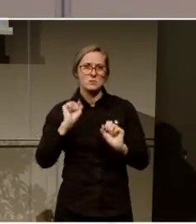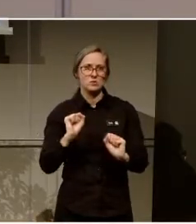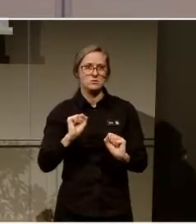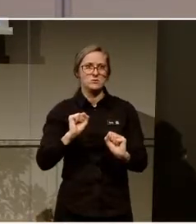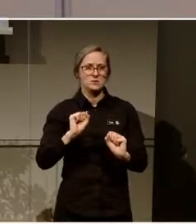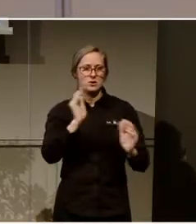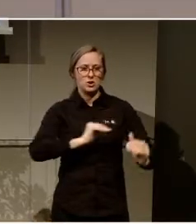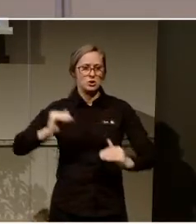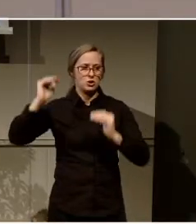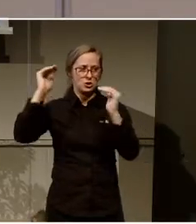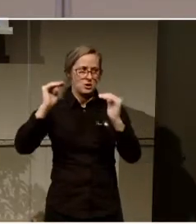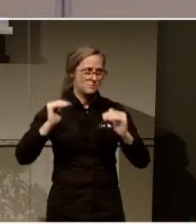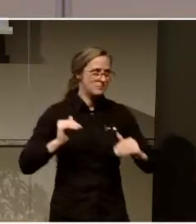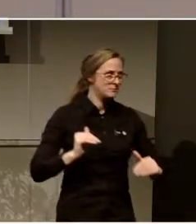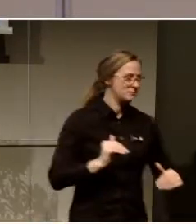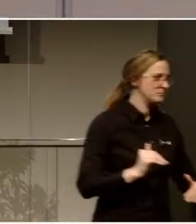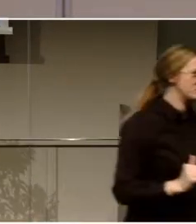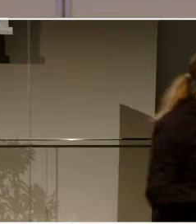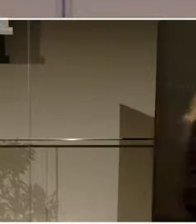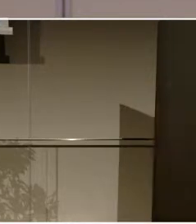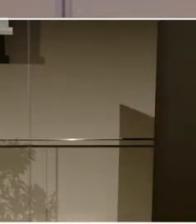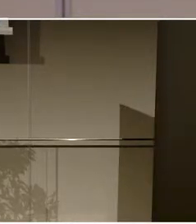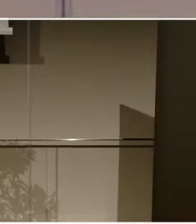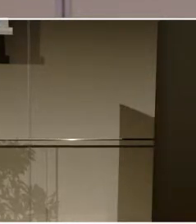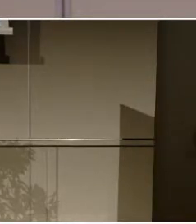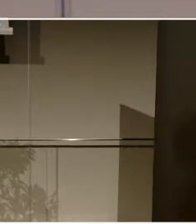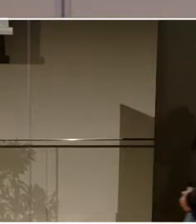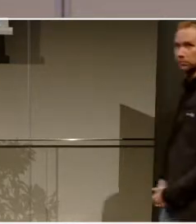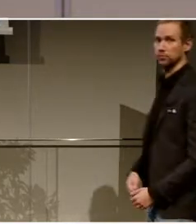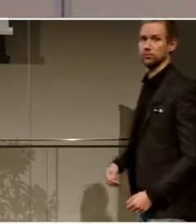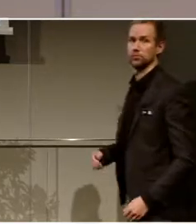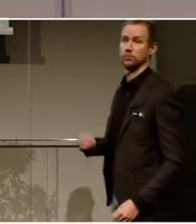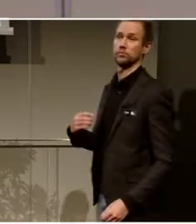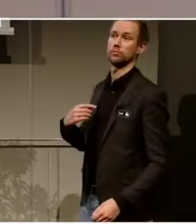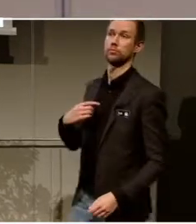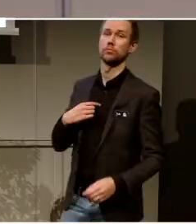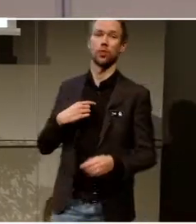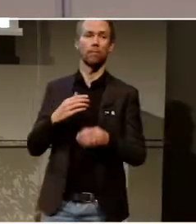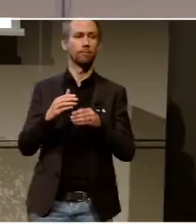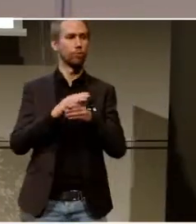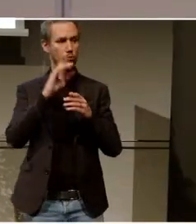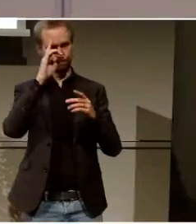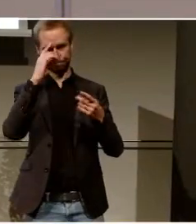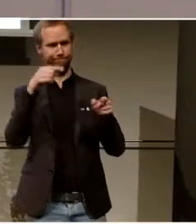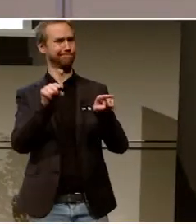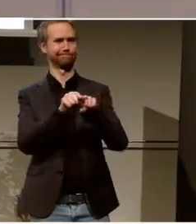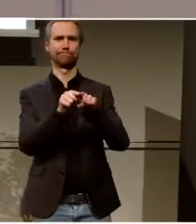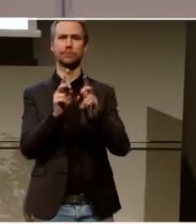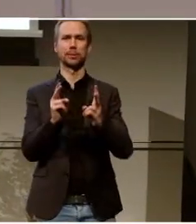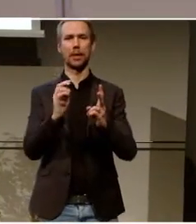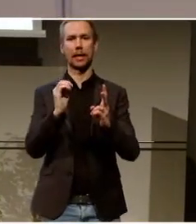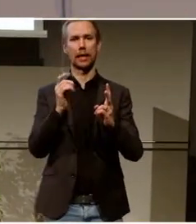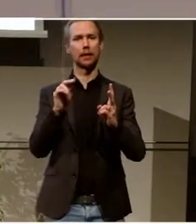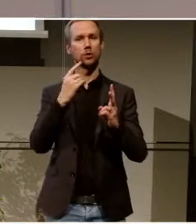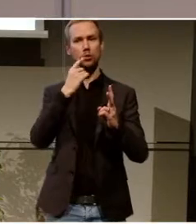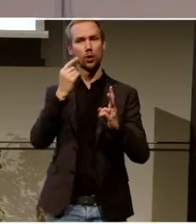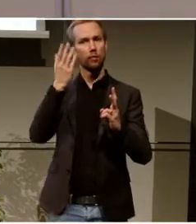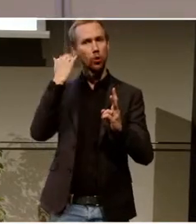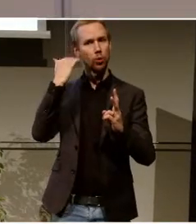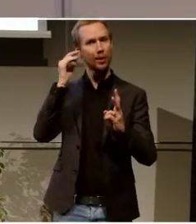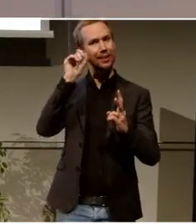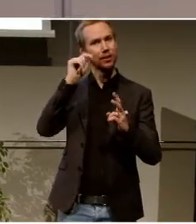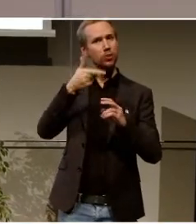oss. Så jag håller helt med om det Elin sa tidigare, att digital